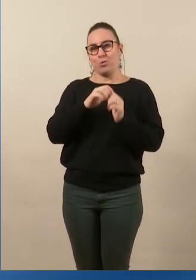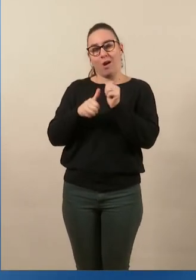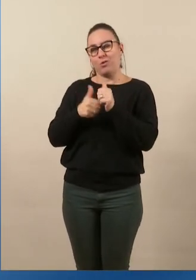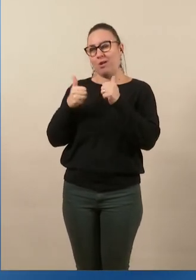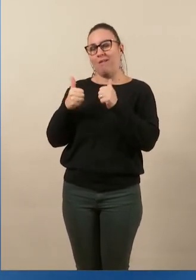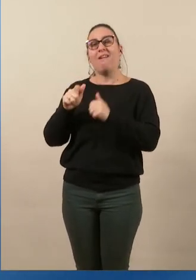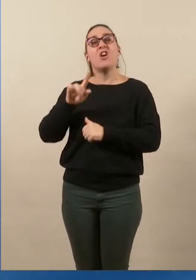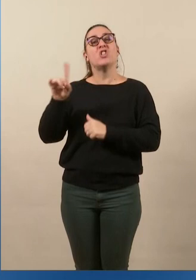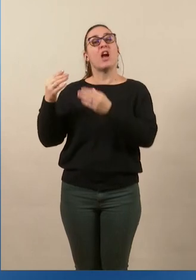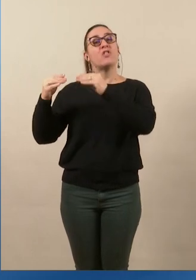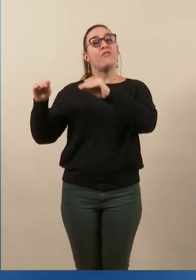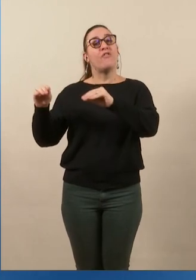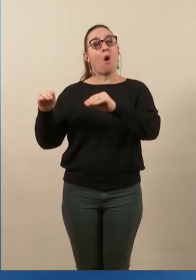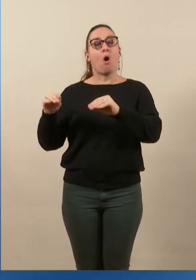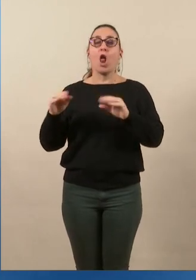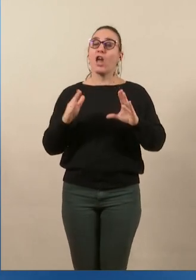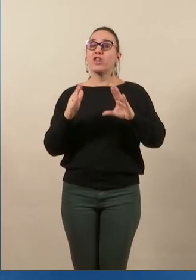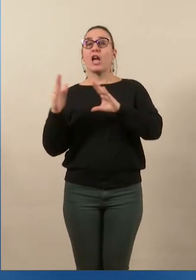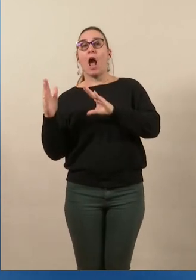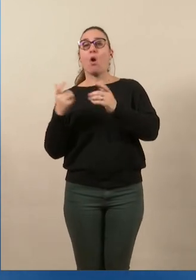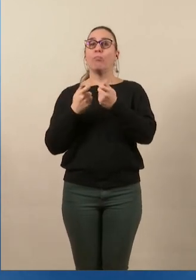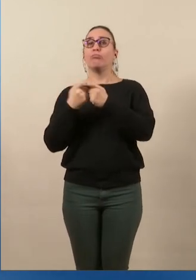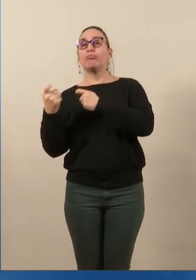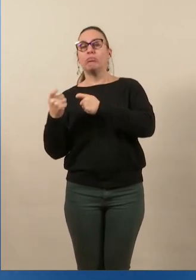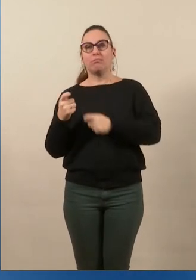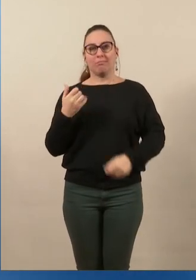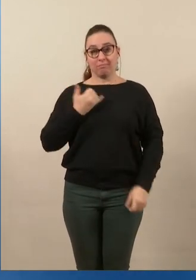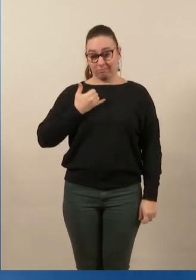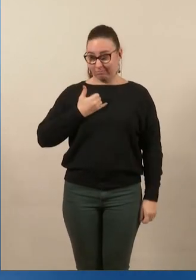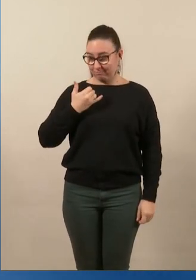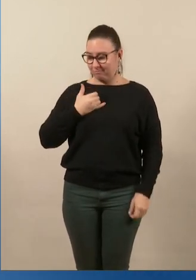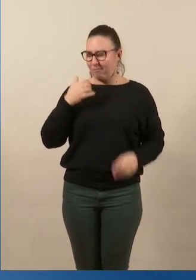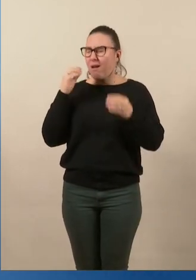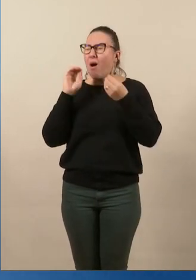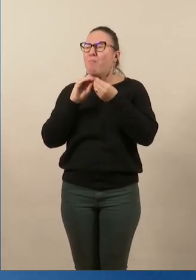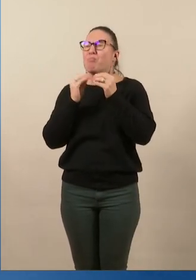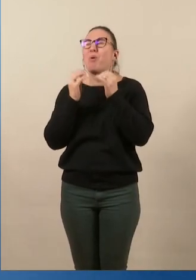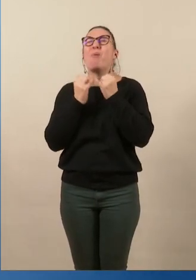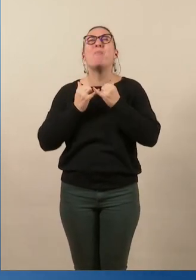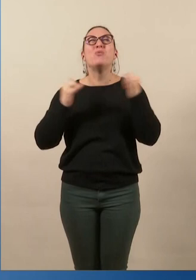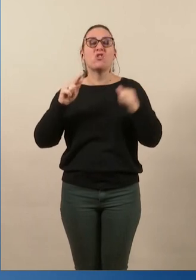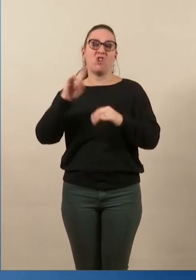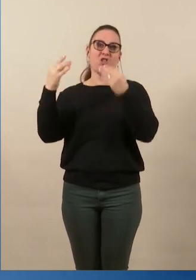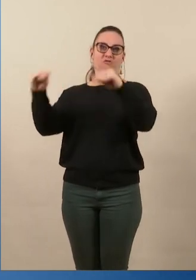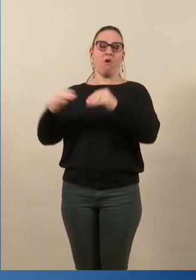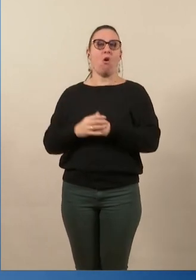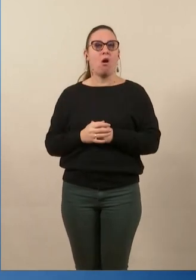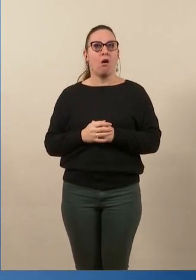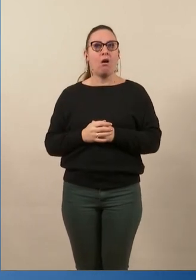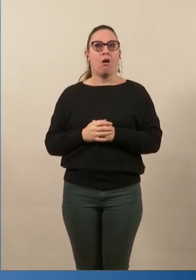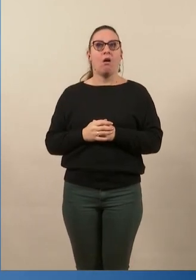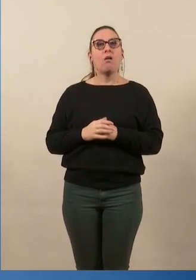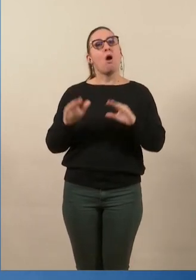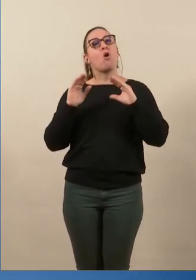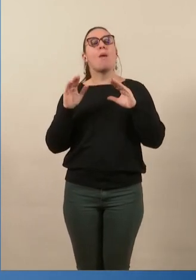GH est un petit peu décalée je trouve ça voilà je il y a un gros problème sur la vente de GH un petit peu décaler me